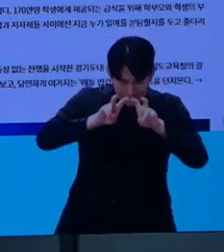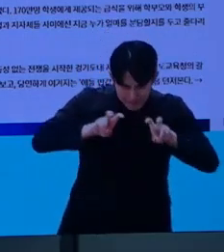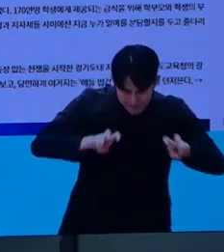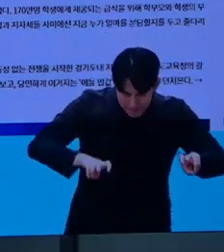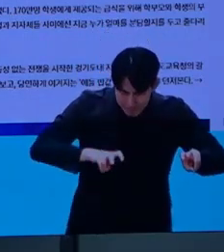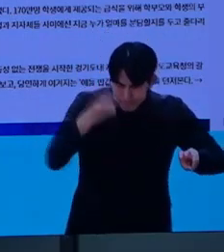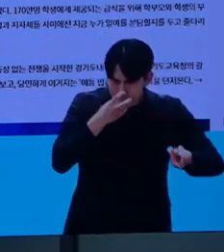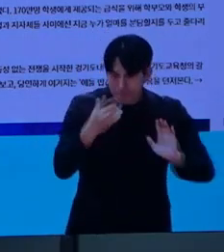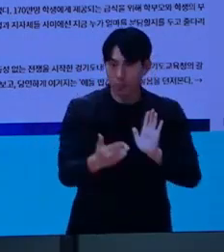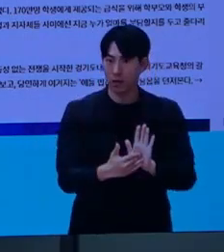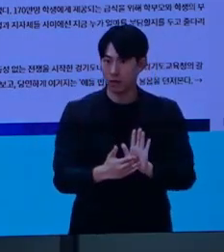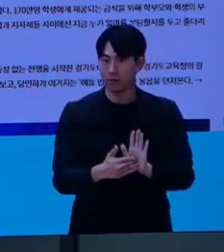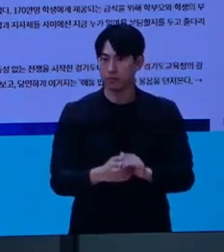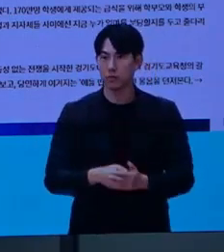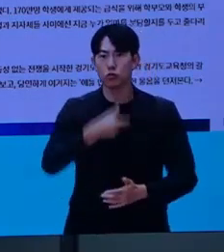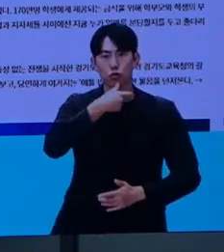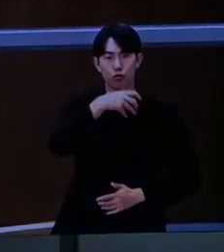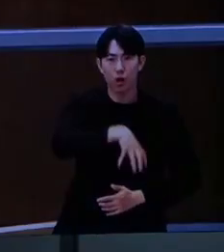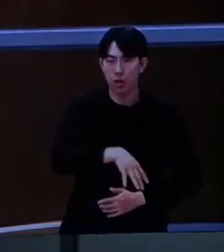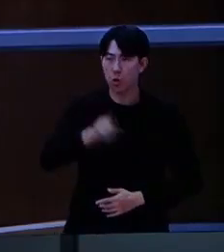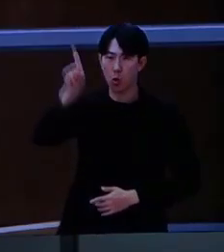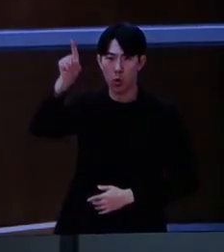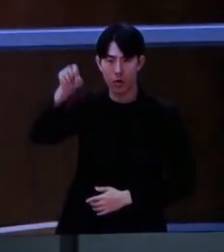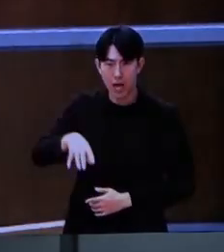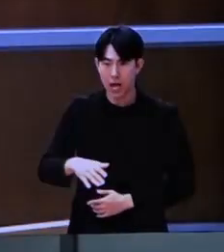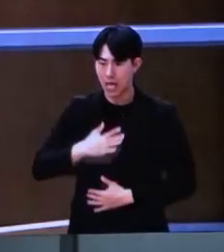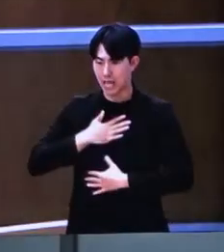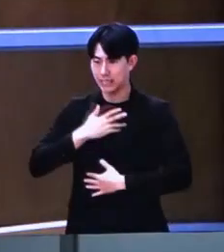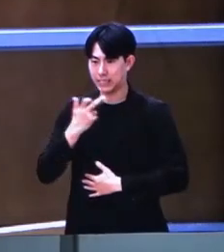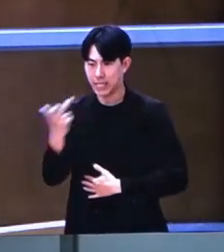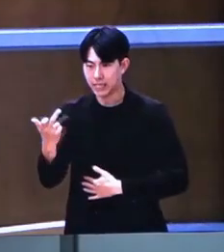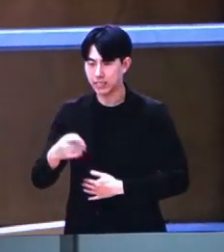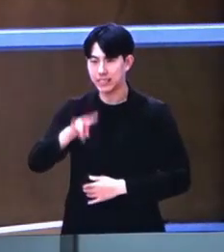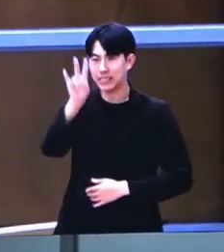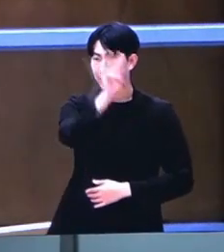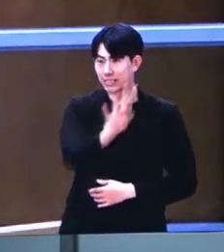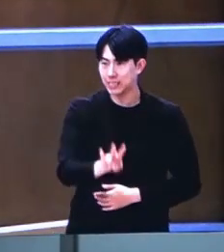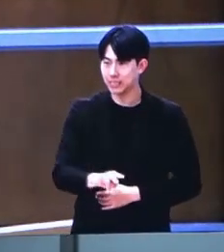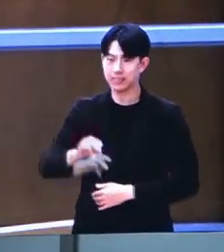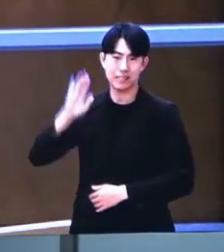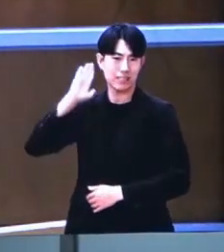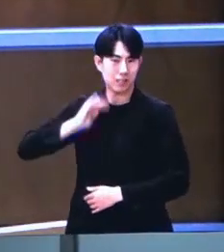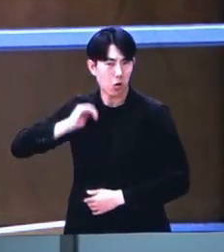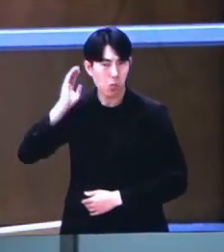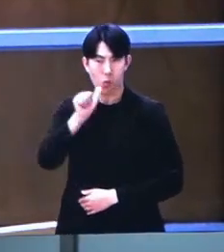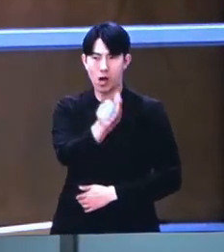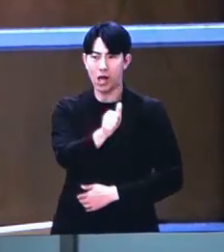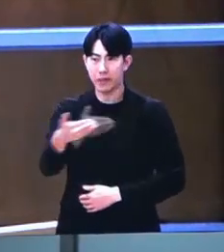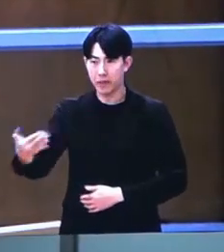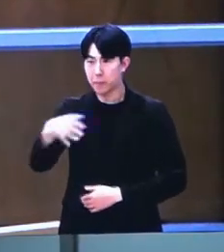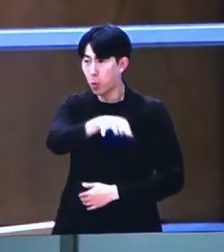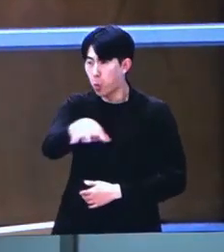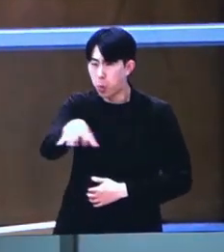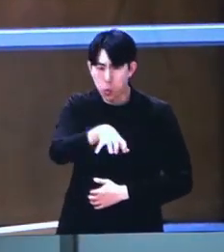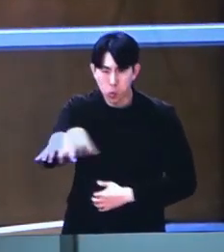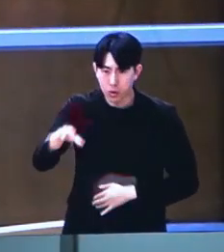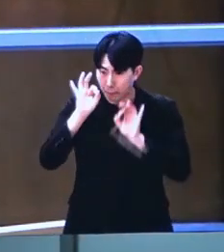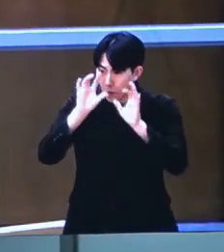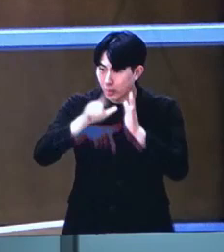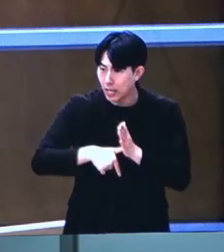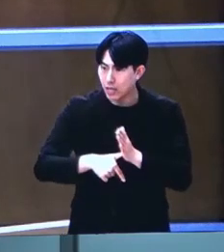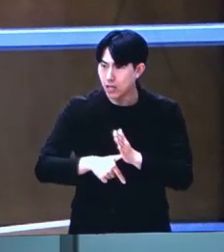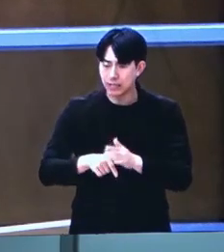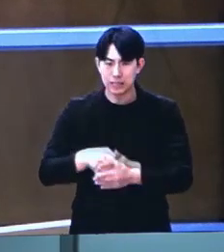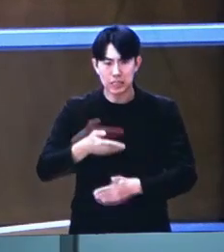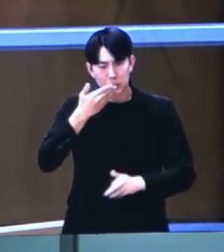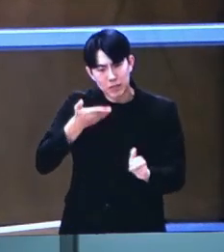바와 같이 수원, 고양, 안산, 시흥, 의정부, 하남 등의 여러 지자체에서 과도한